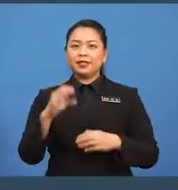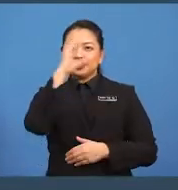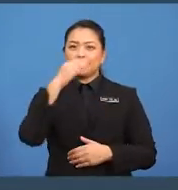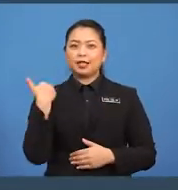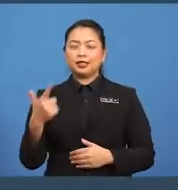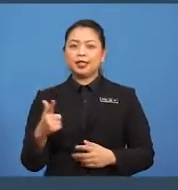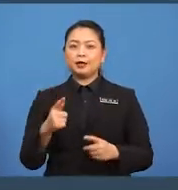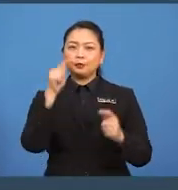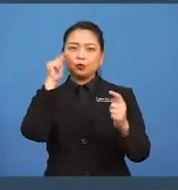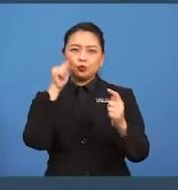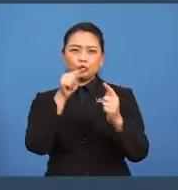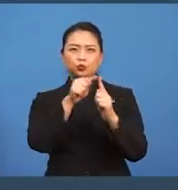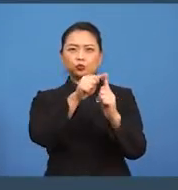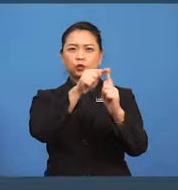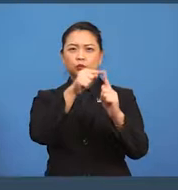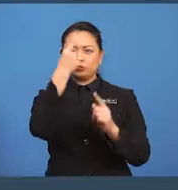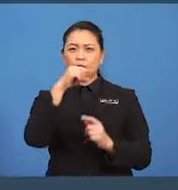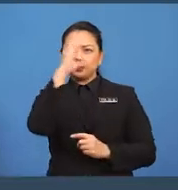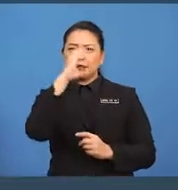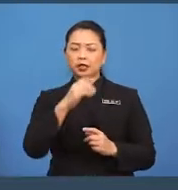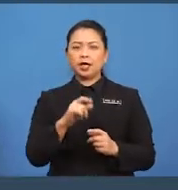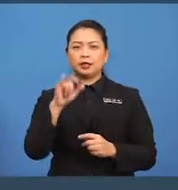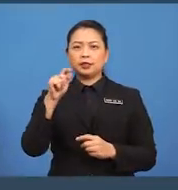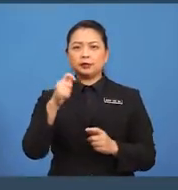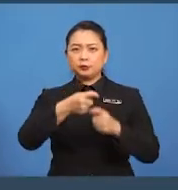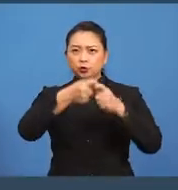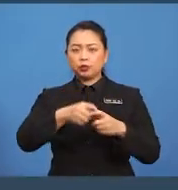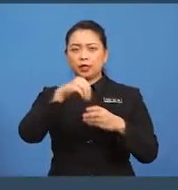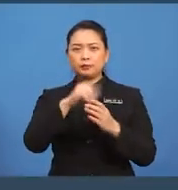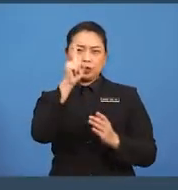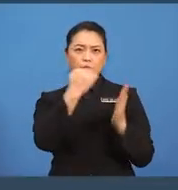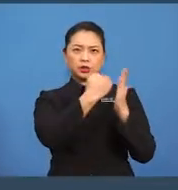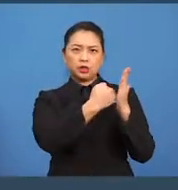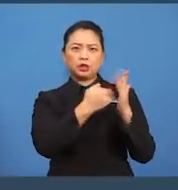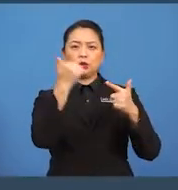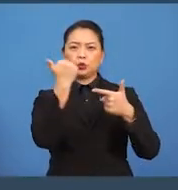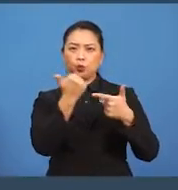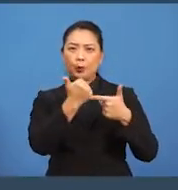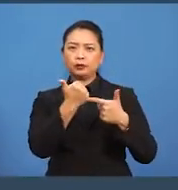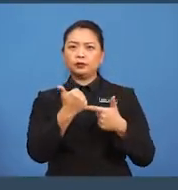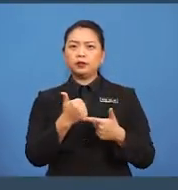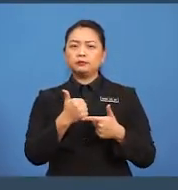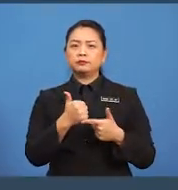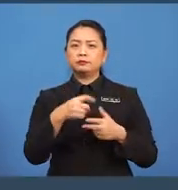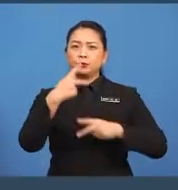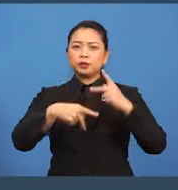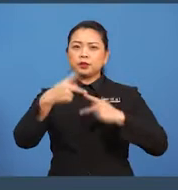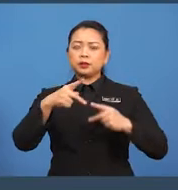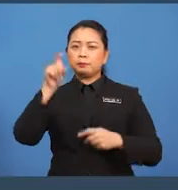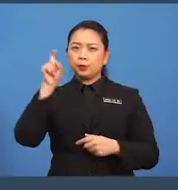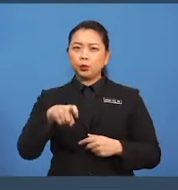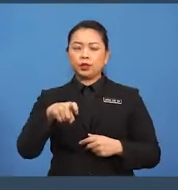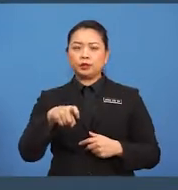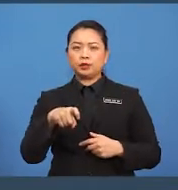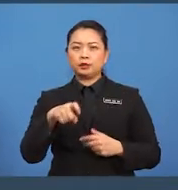adalah bertujuan untuk mencari item tertentu dalam senarai. Kedua, proses search